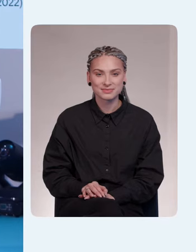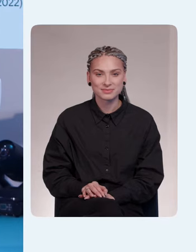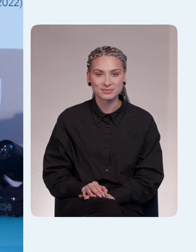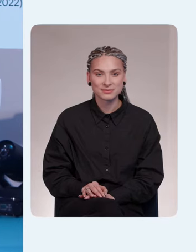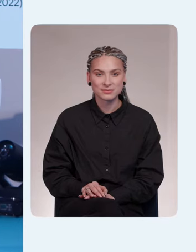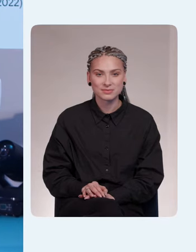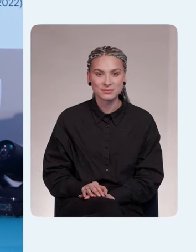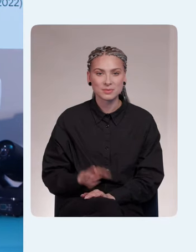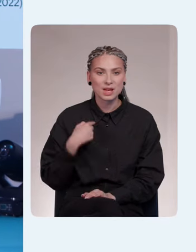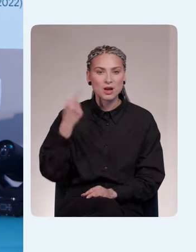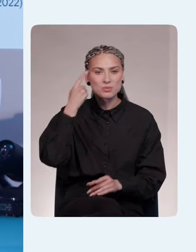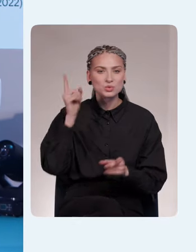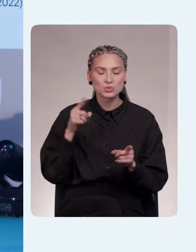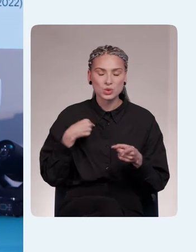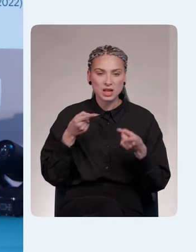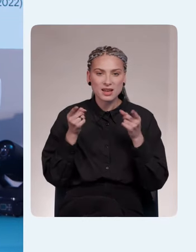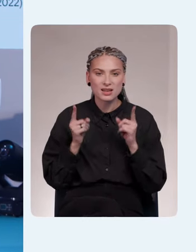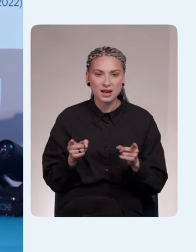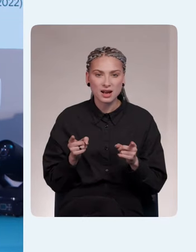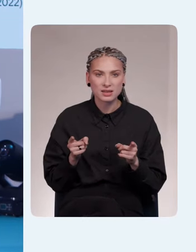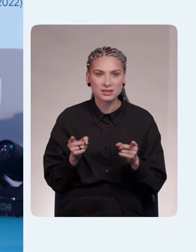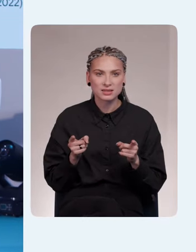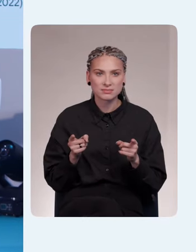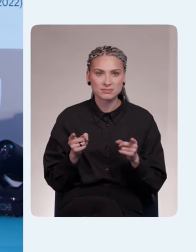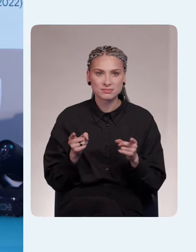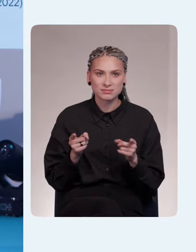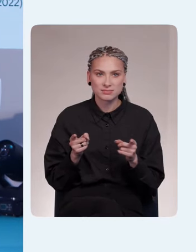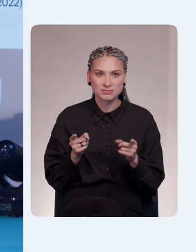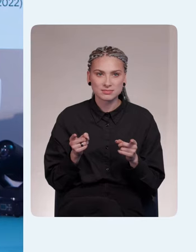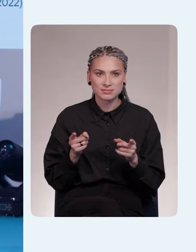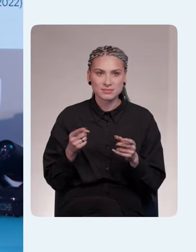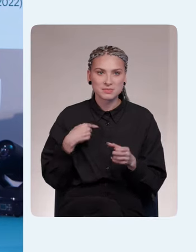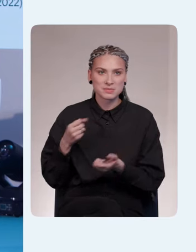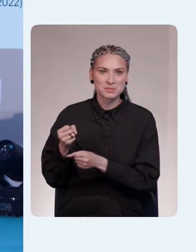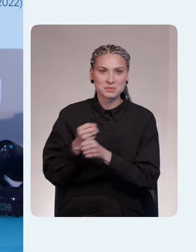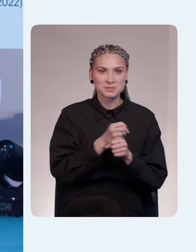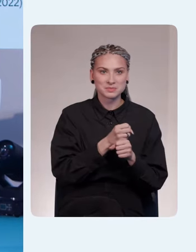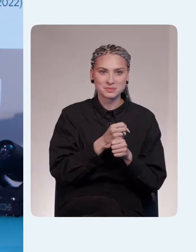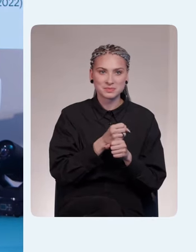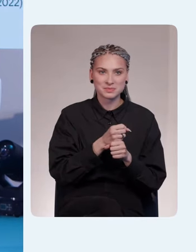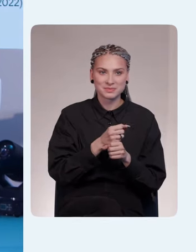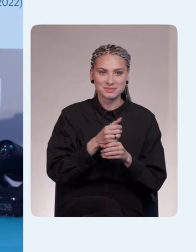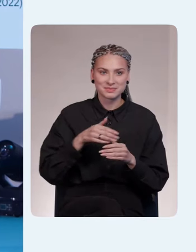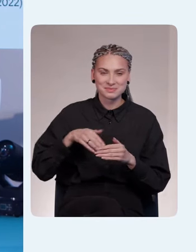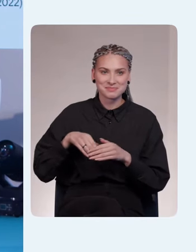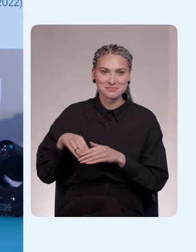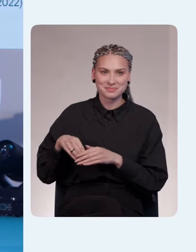Я подумал, что я реально как будто бы меня контрабандой перевезли сюда, ну, в кармане. Я такой: